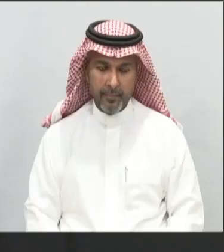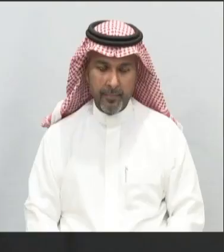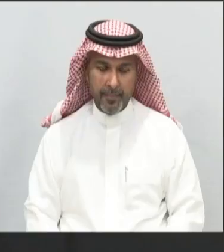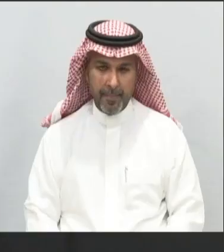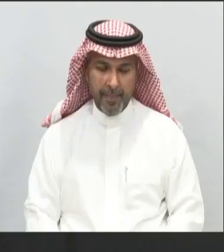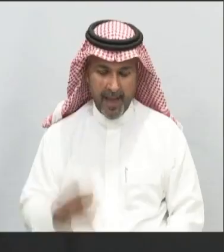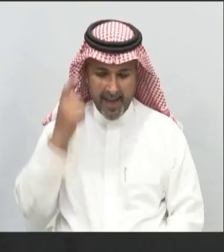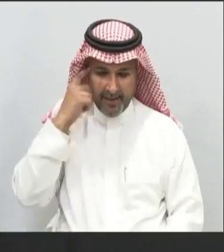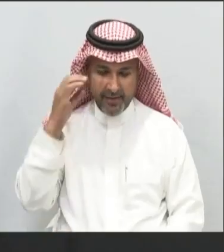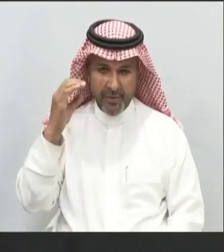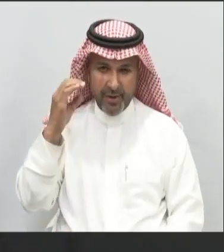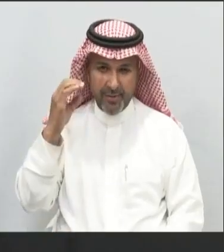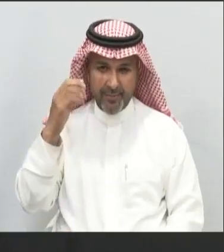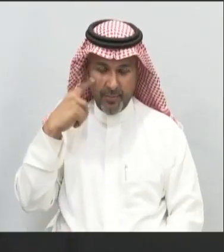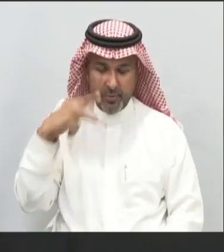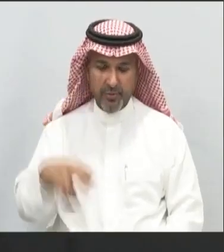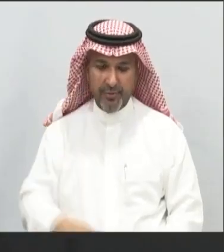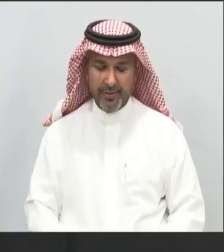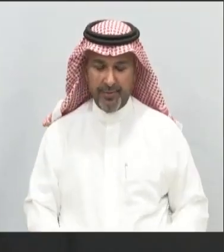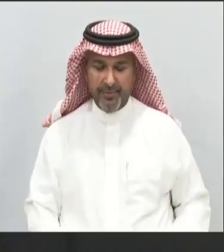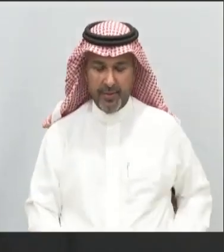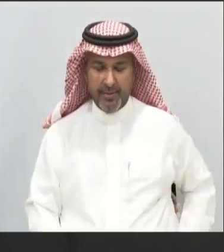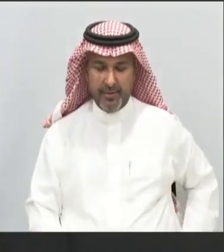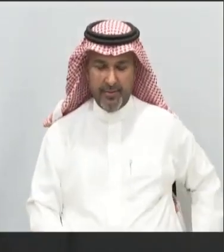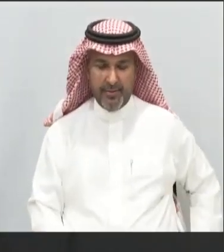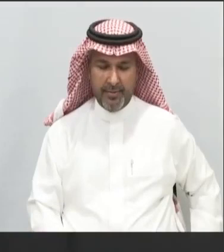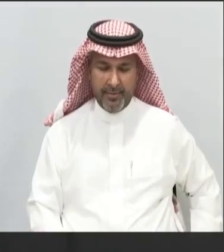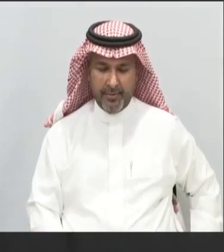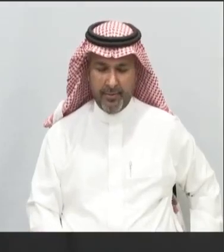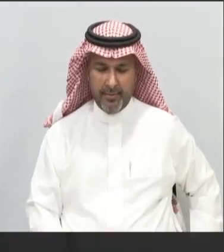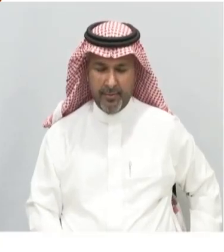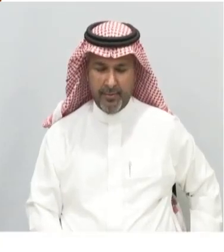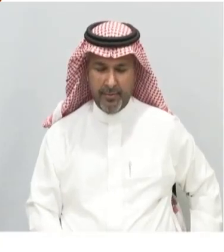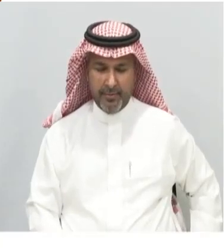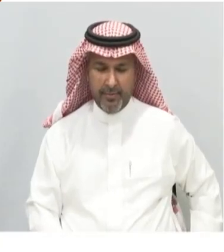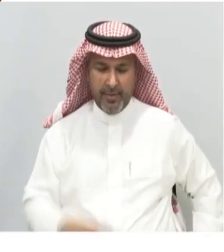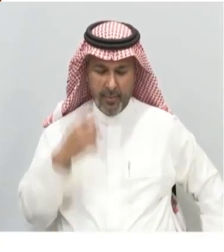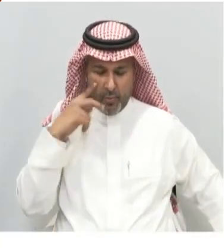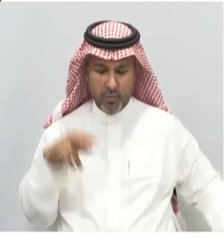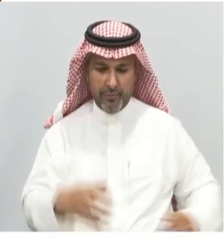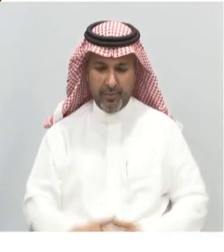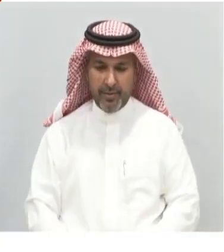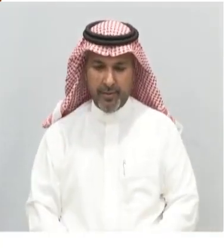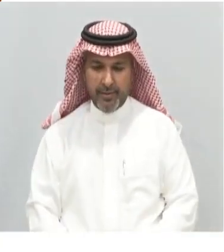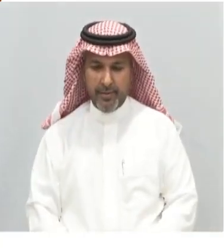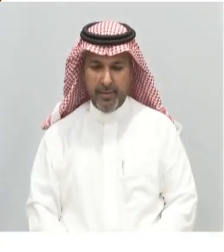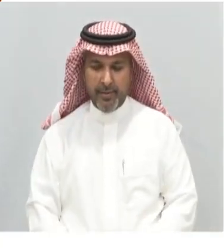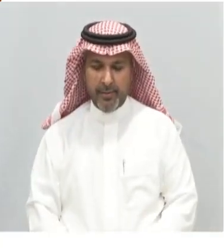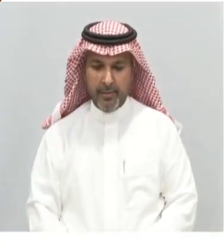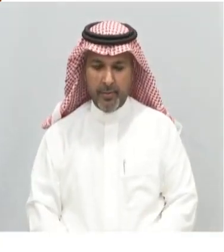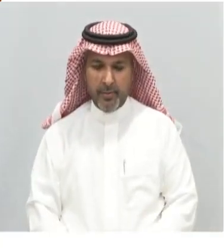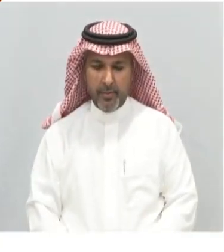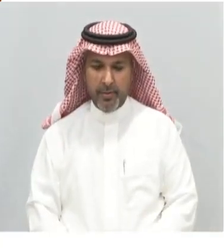ها يا مبدعين وصلتوا الاجابه بارك الله فيكم اذا ابنائي وبناتي انظروا حتى نجيب